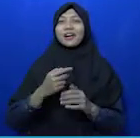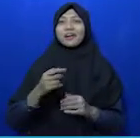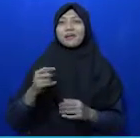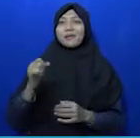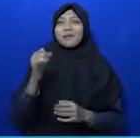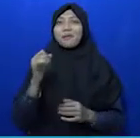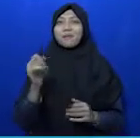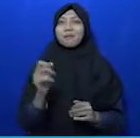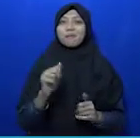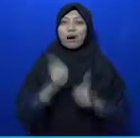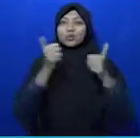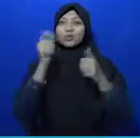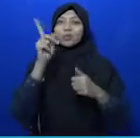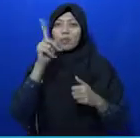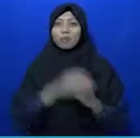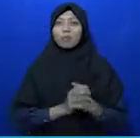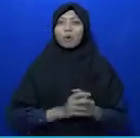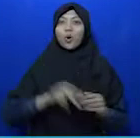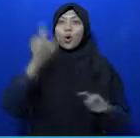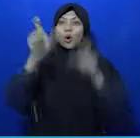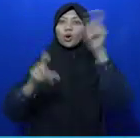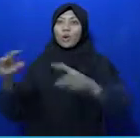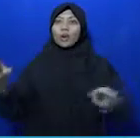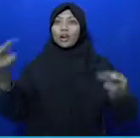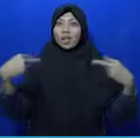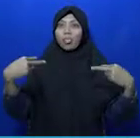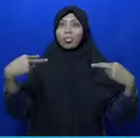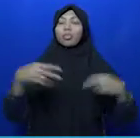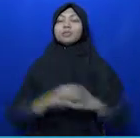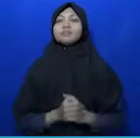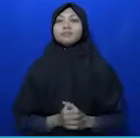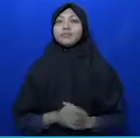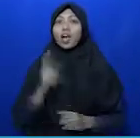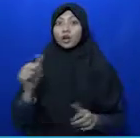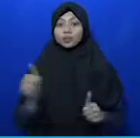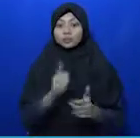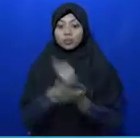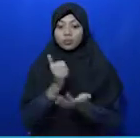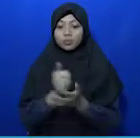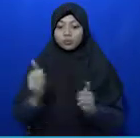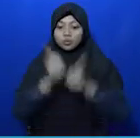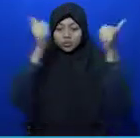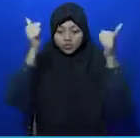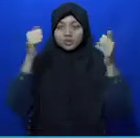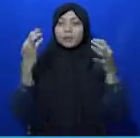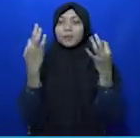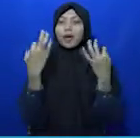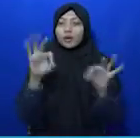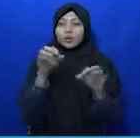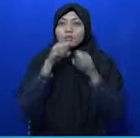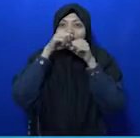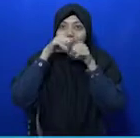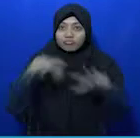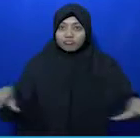memang sebetulnya negosiasi kayak gini itu mestinya harusnya confidential. Sampai sukses betul baru di expose dulu. Kalau sekarang